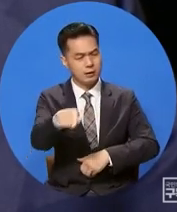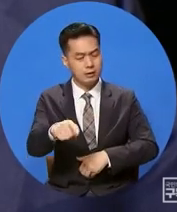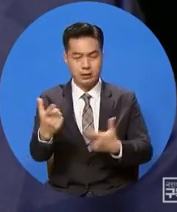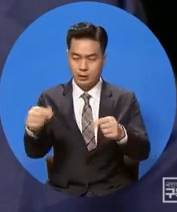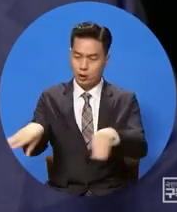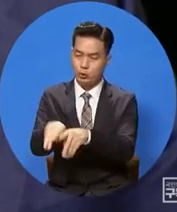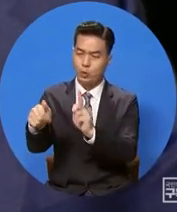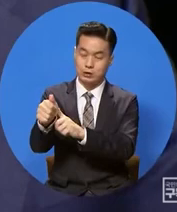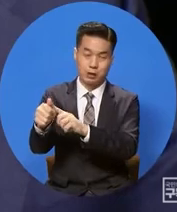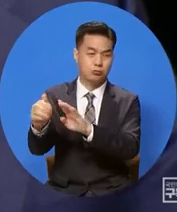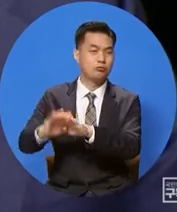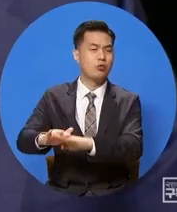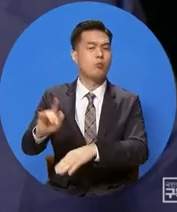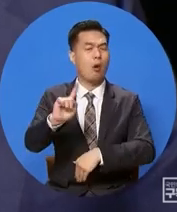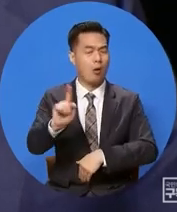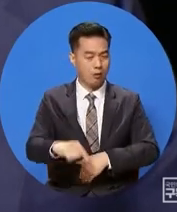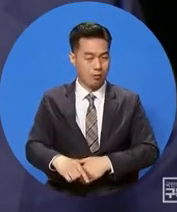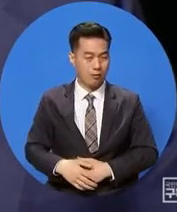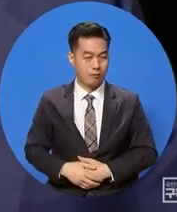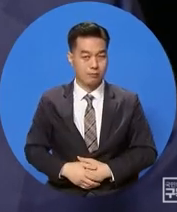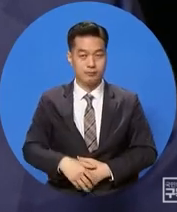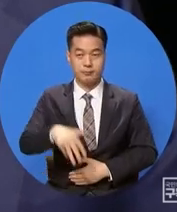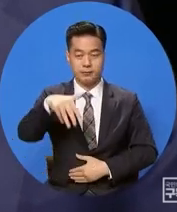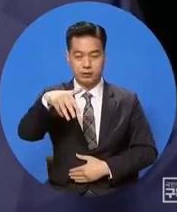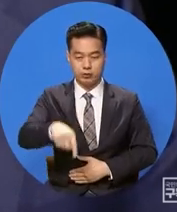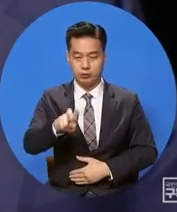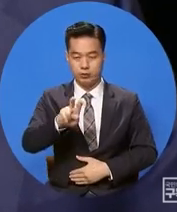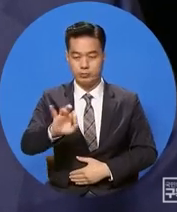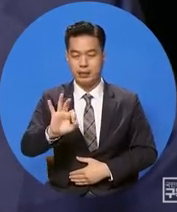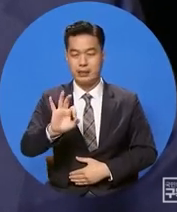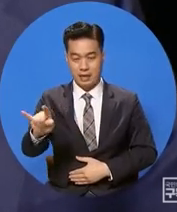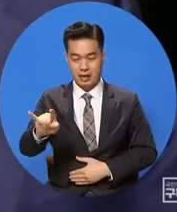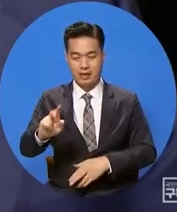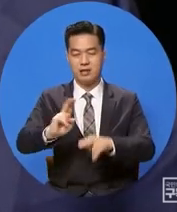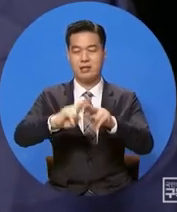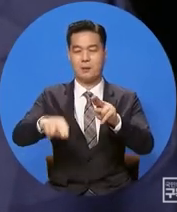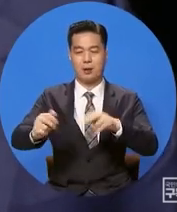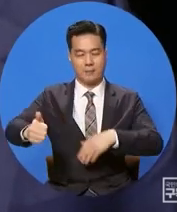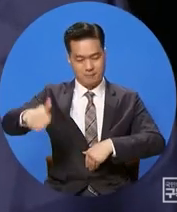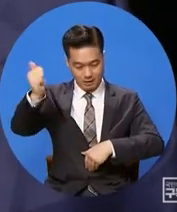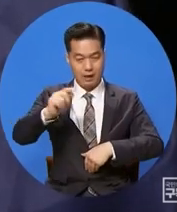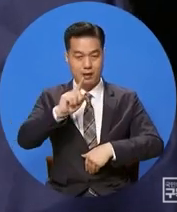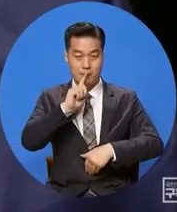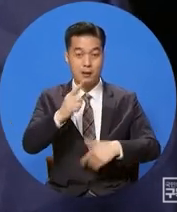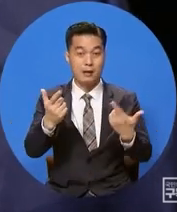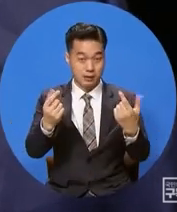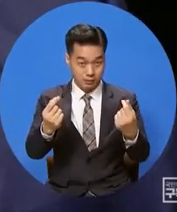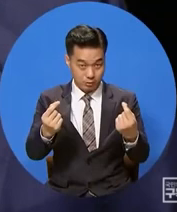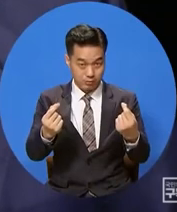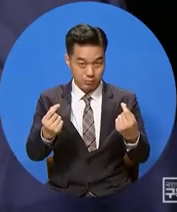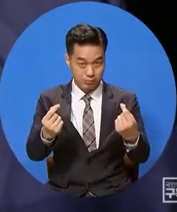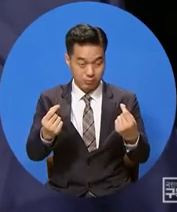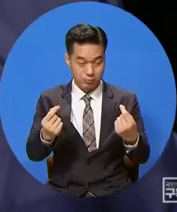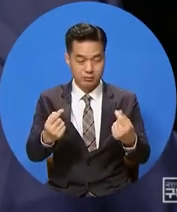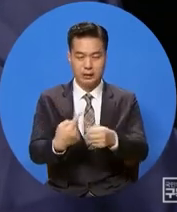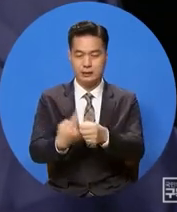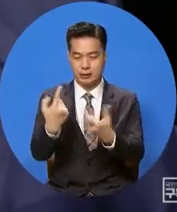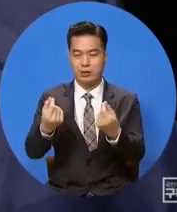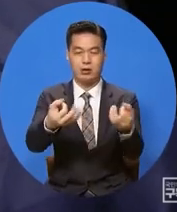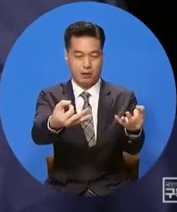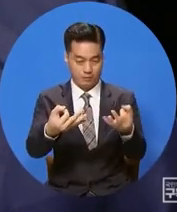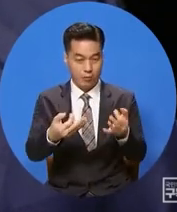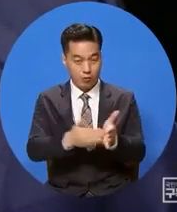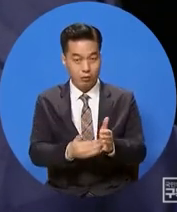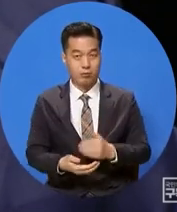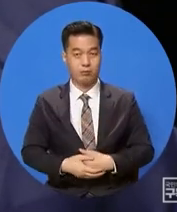총장 놔두고 뭐하냐. 그리고 추미애 사표가 맞다. 뭐 이런 말씀을 하셨듯이 그렇게 작년에 보셨지